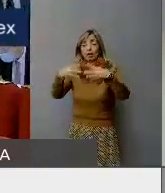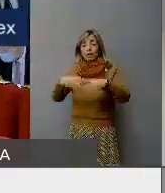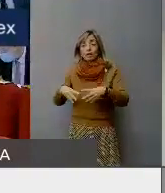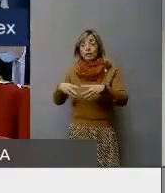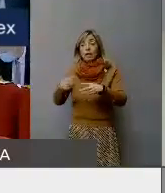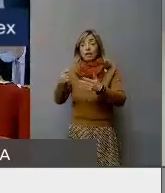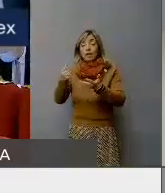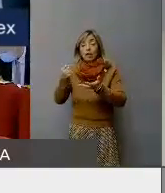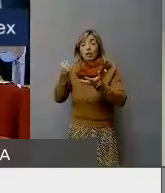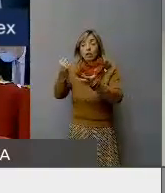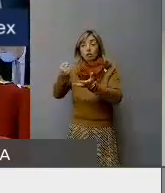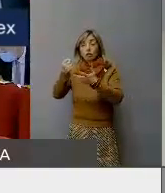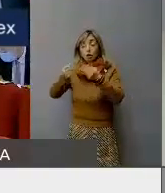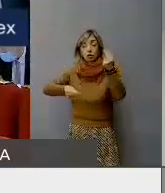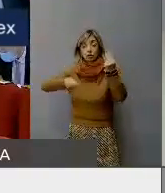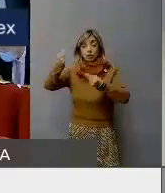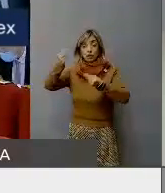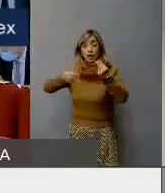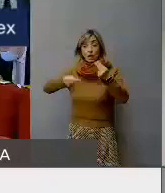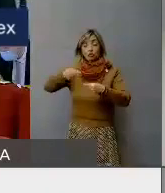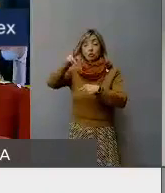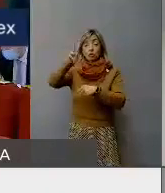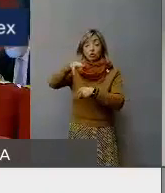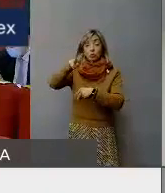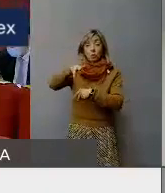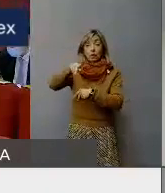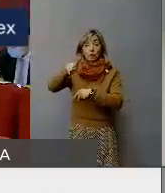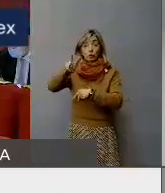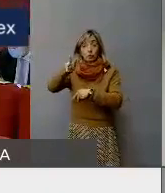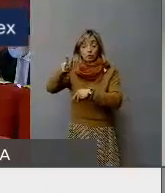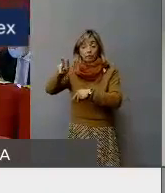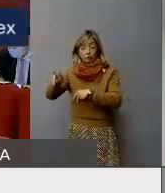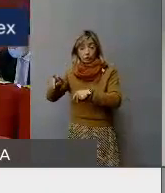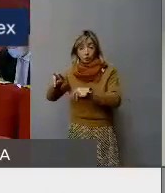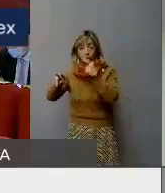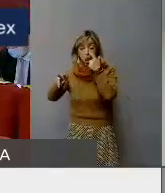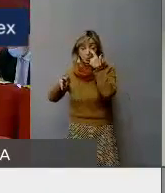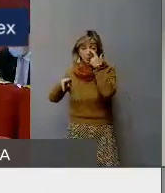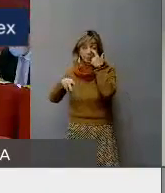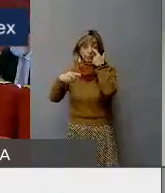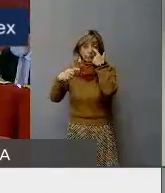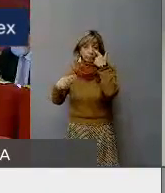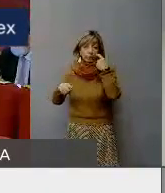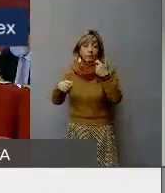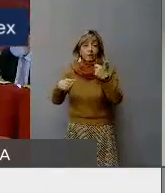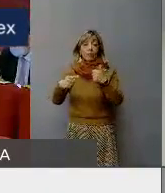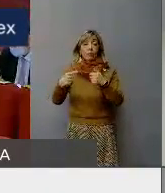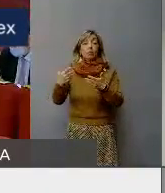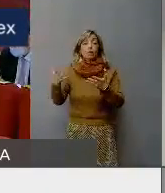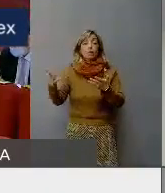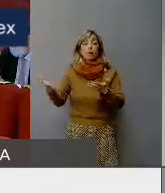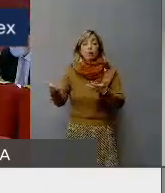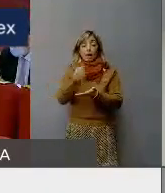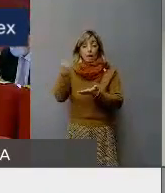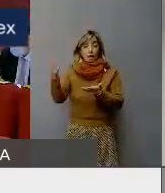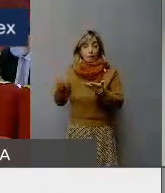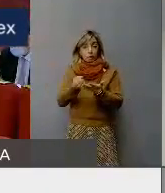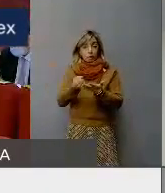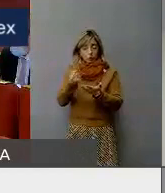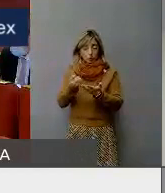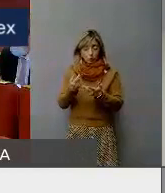personale dedicato perché non è impensabile a mio avviso per carico di lavoro che nasce dalla organizzazione e